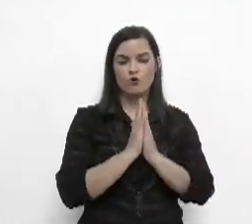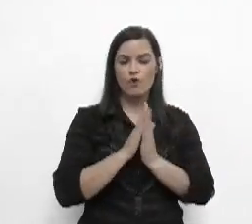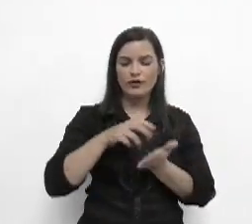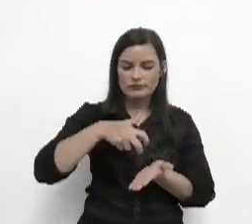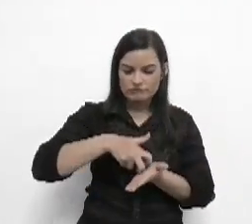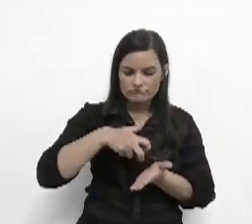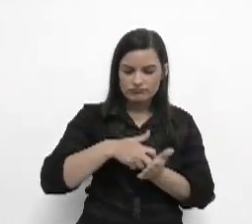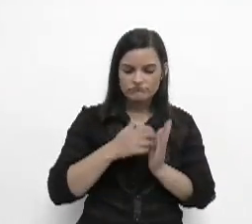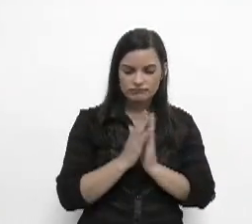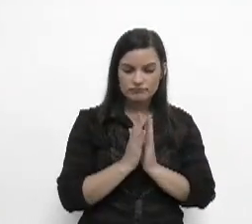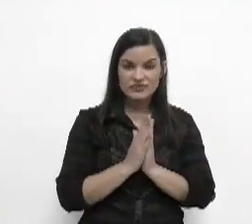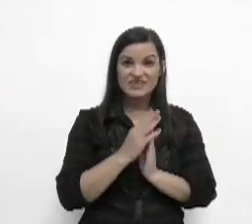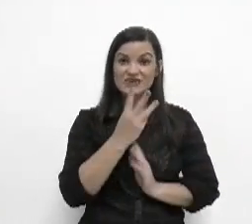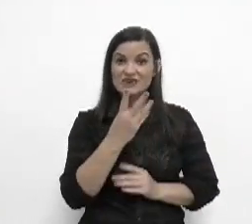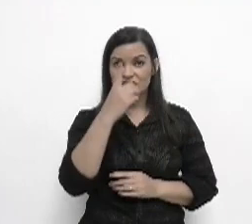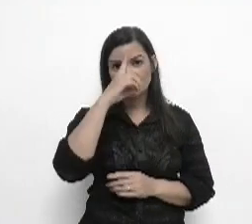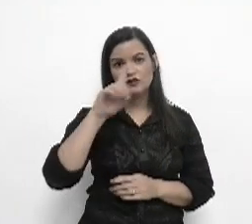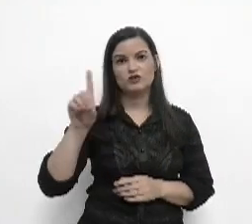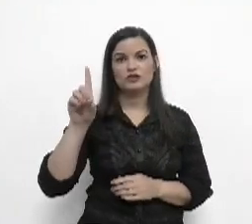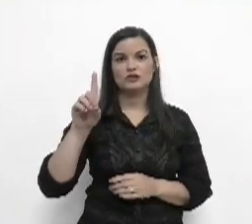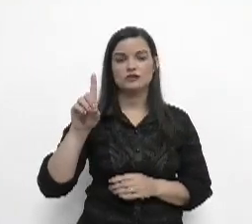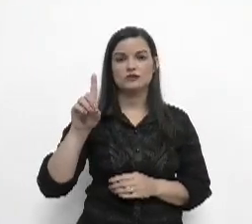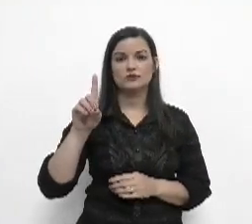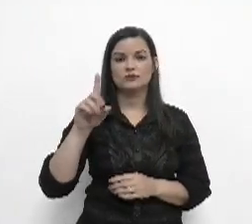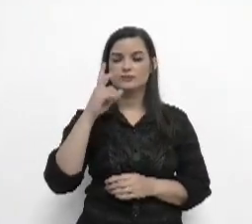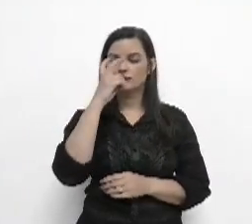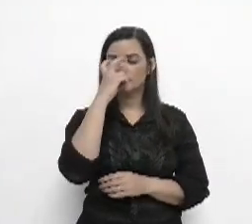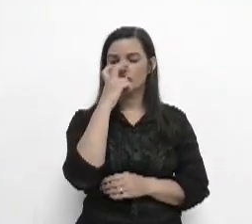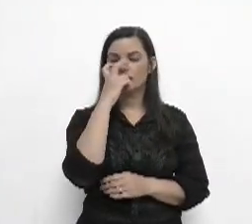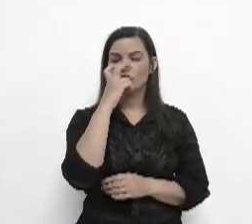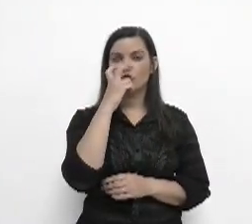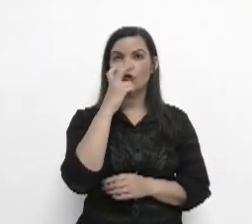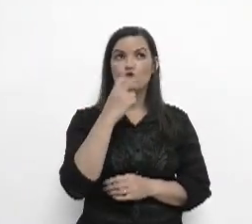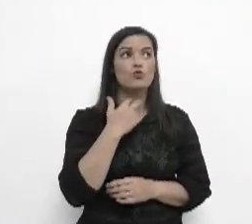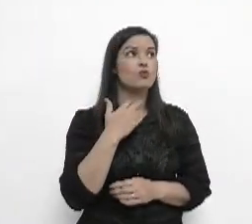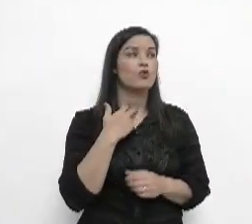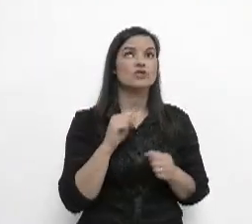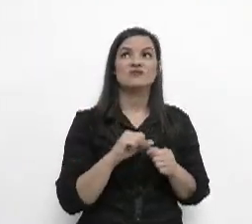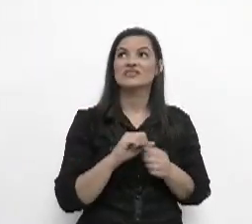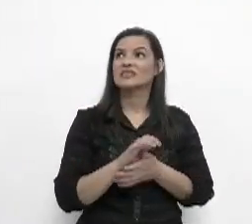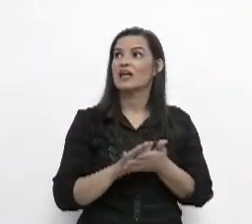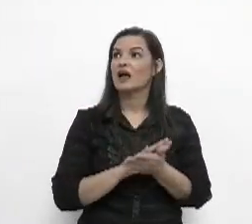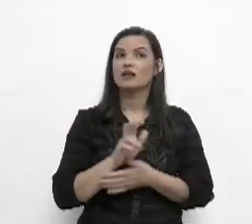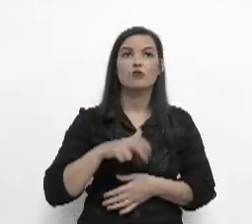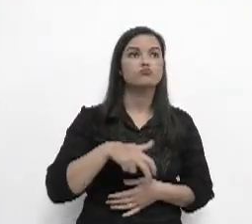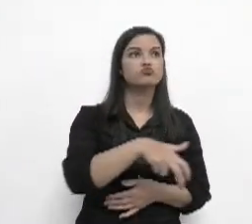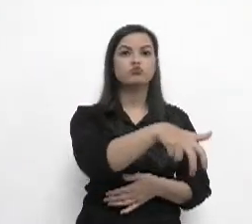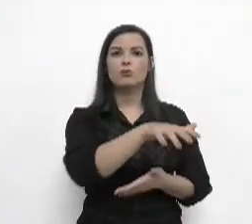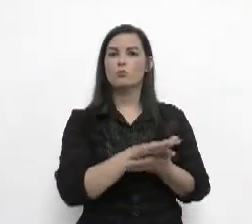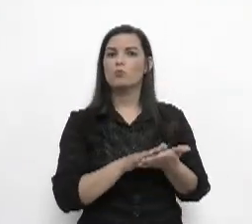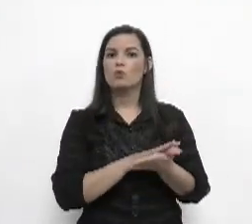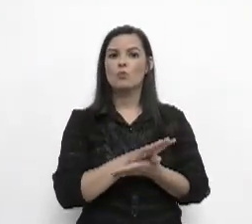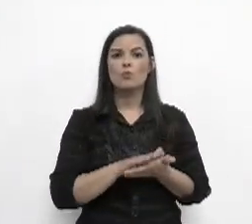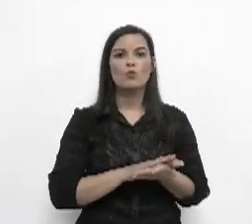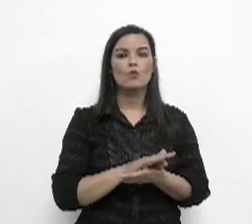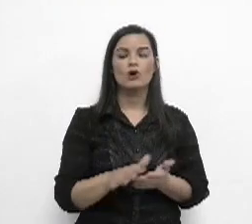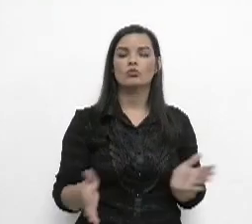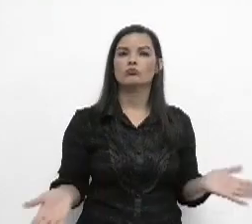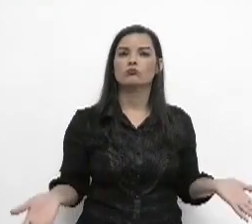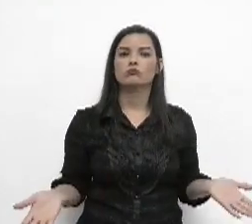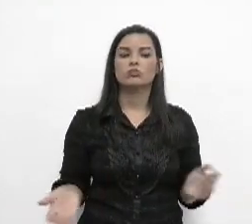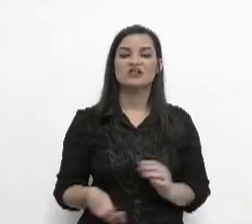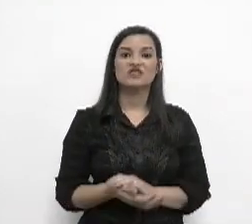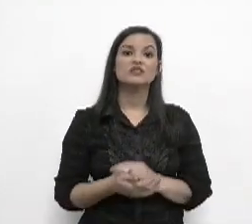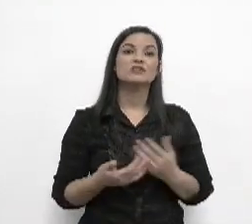수가 없었습니다. Durante os 3 dias que ele esteve cego, ele não podia fazer nada. 그때 사울은 예수 그리스도를 주목했습니다. Ele